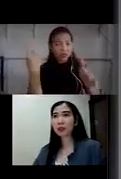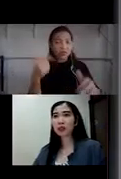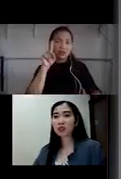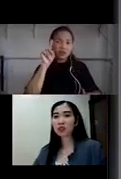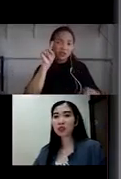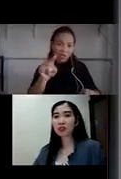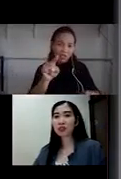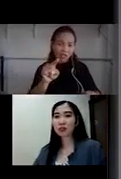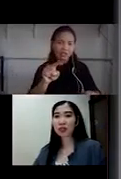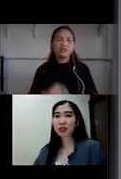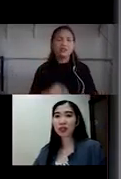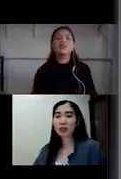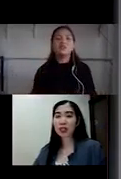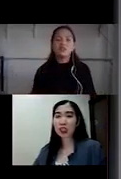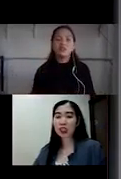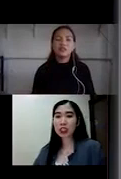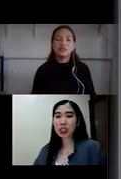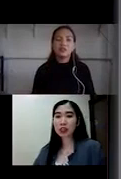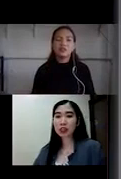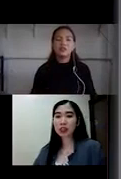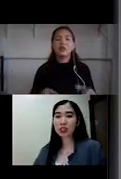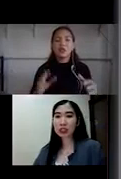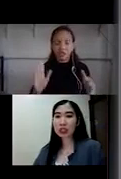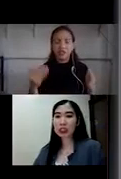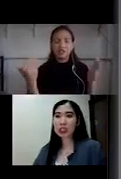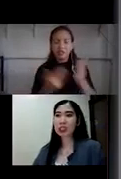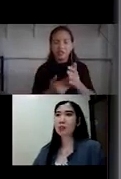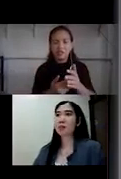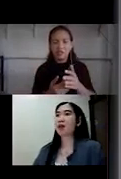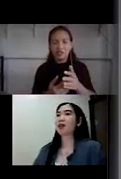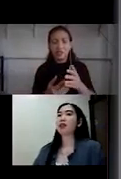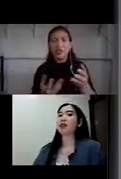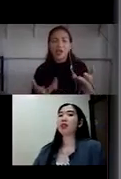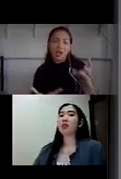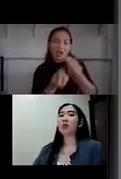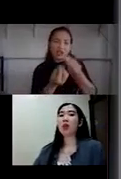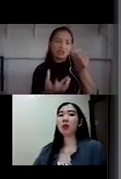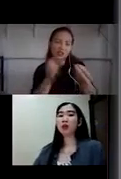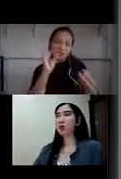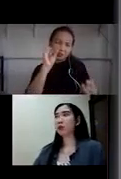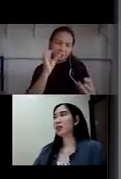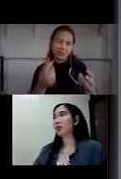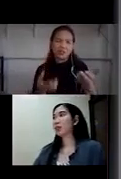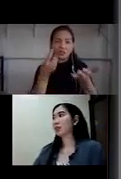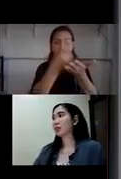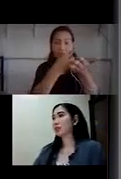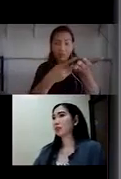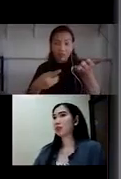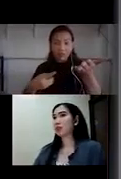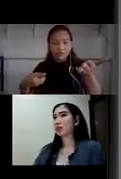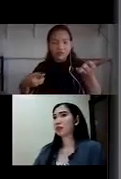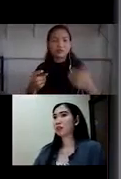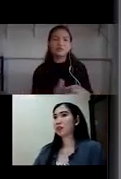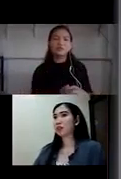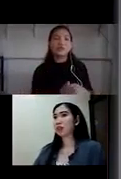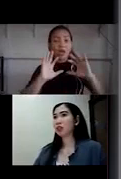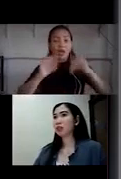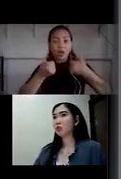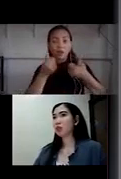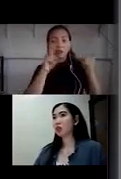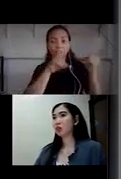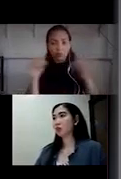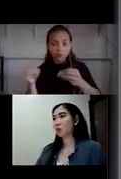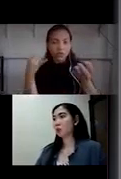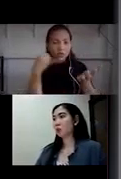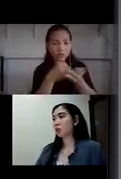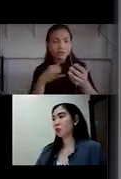pagka-click mo nun, lalagyan mo na lang siya ng konting details pa. So, how to do that? Check nyo